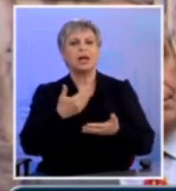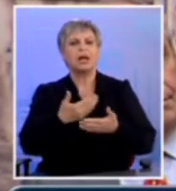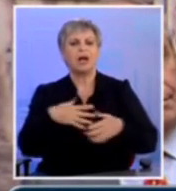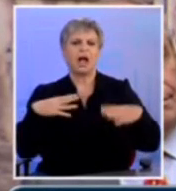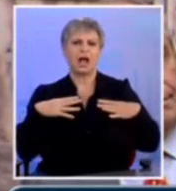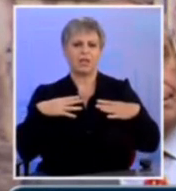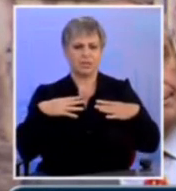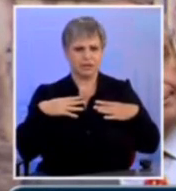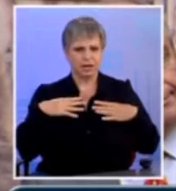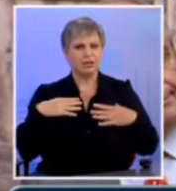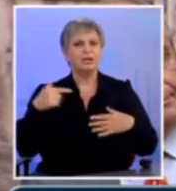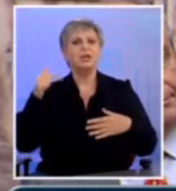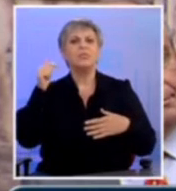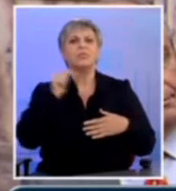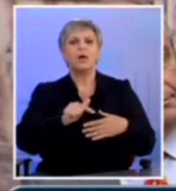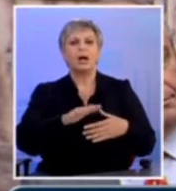από επιλογές